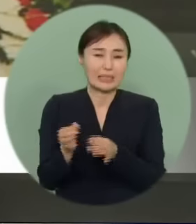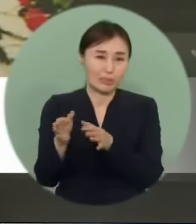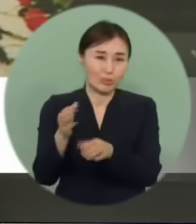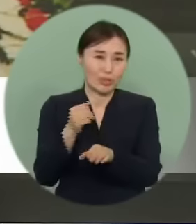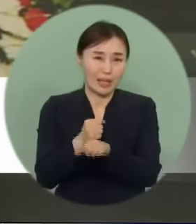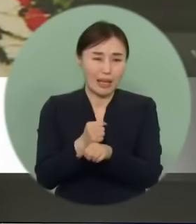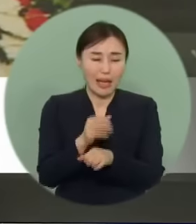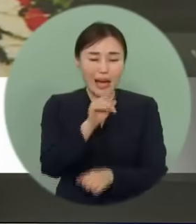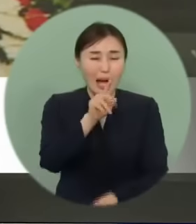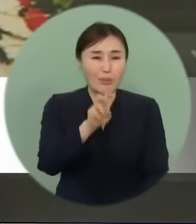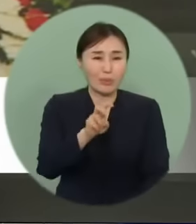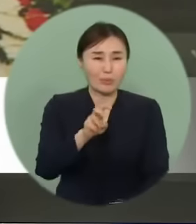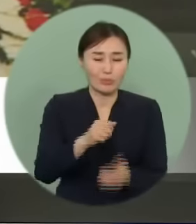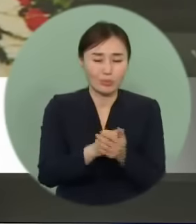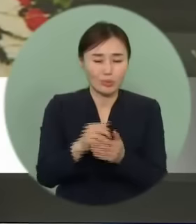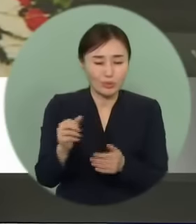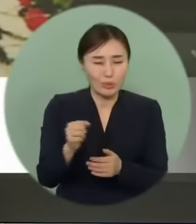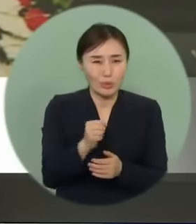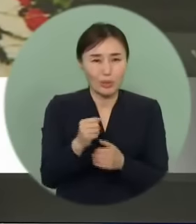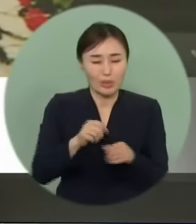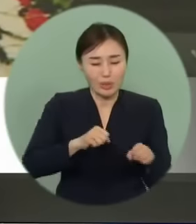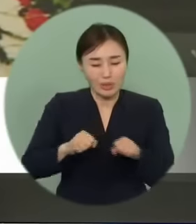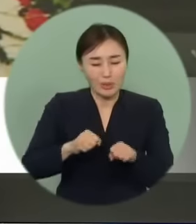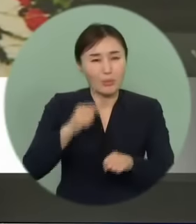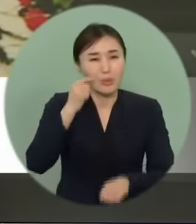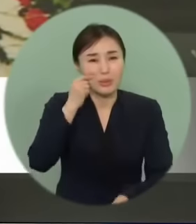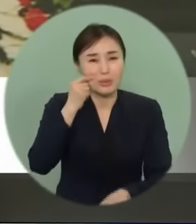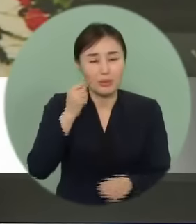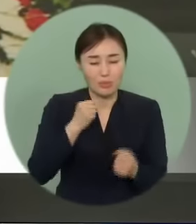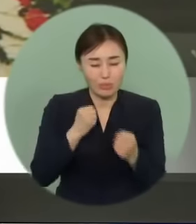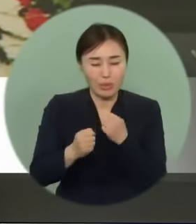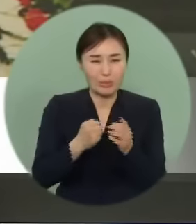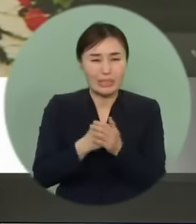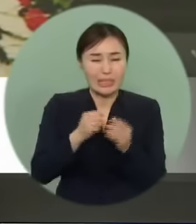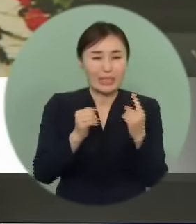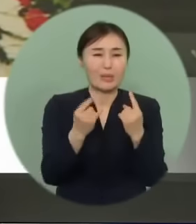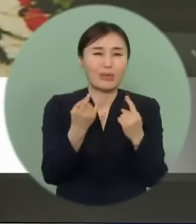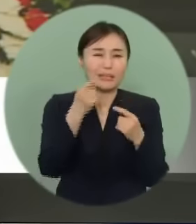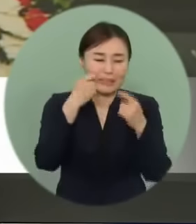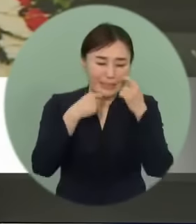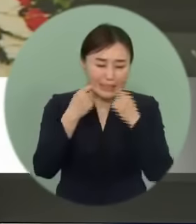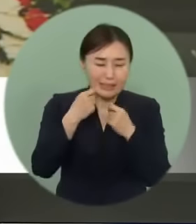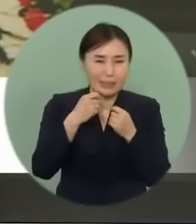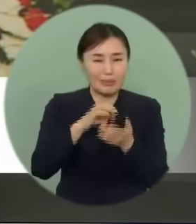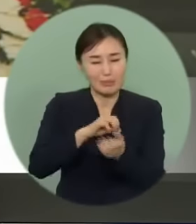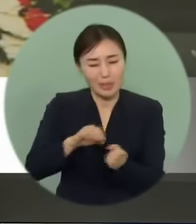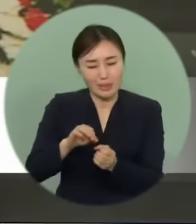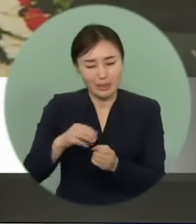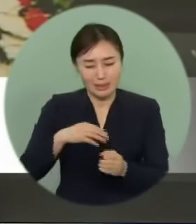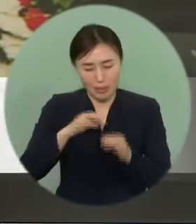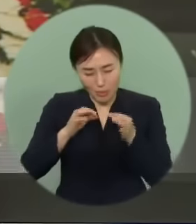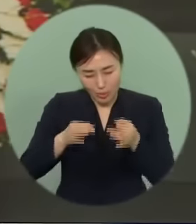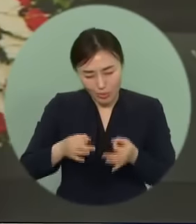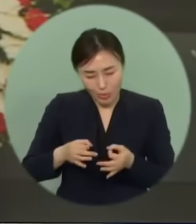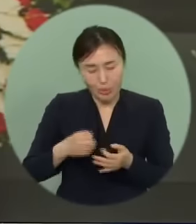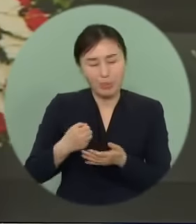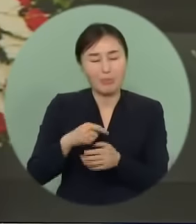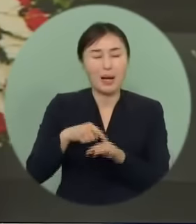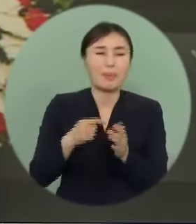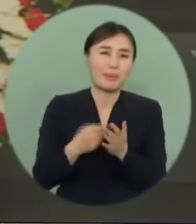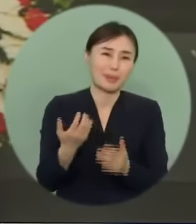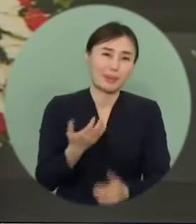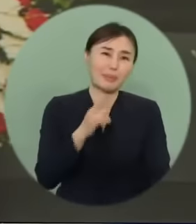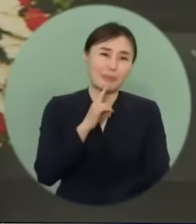투병으로 거동이 불편한 상황에서도 일회용 쓰레기를 배출할 수밖에 없는 자신의 처지를 속상해했다고 합니다. 천홍희